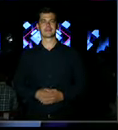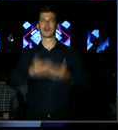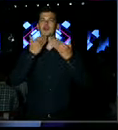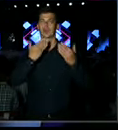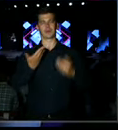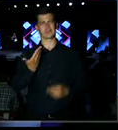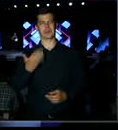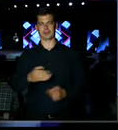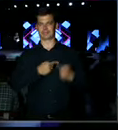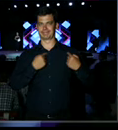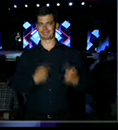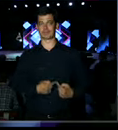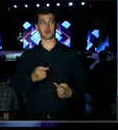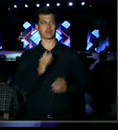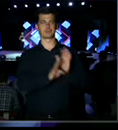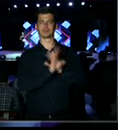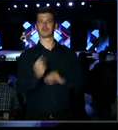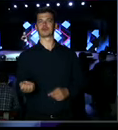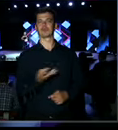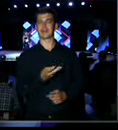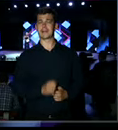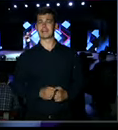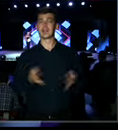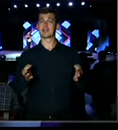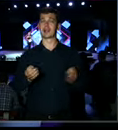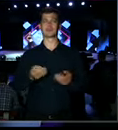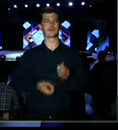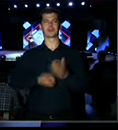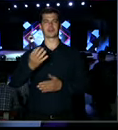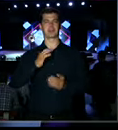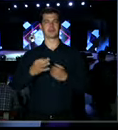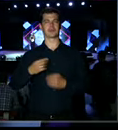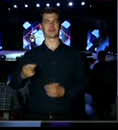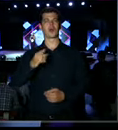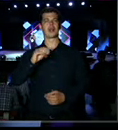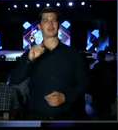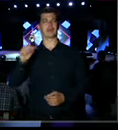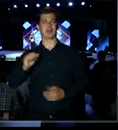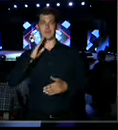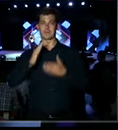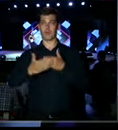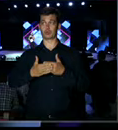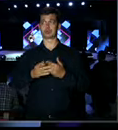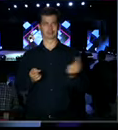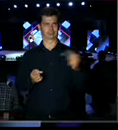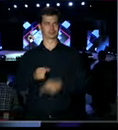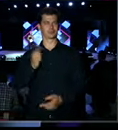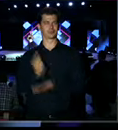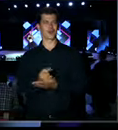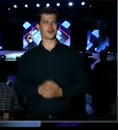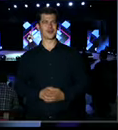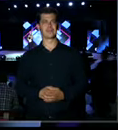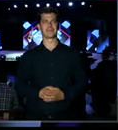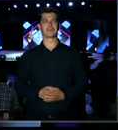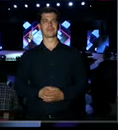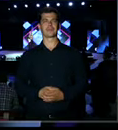Dziękujemy bardzo serdecznie za prezentację. Drodzy Państwo, mąż pani Elżbiety jest tutaj gdzieś na naszej